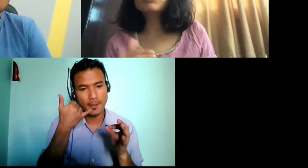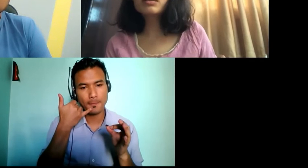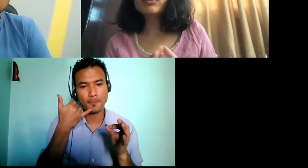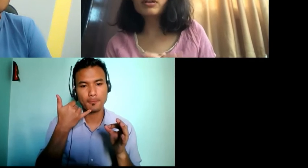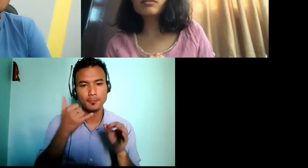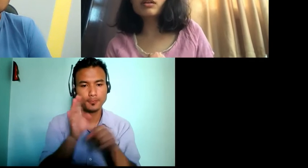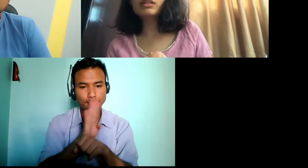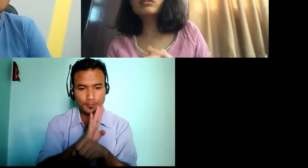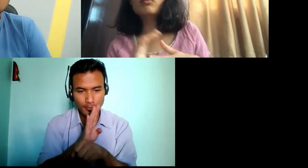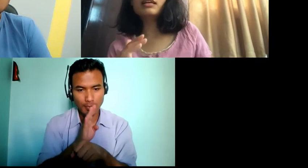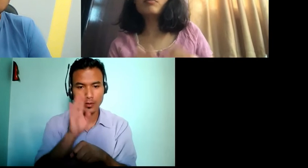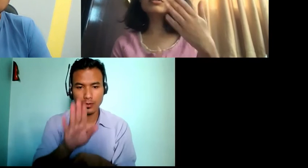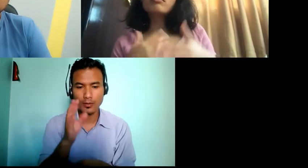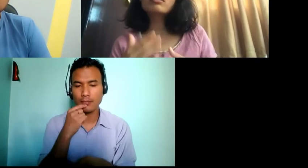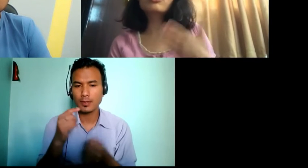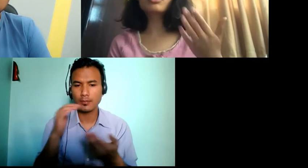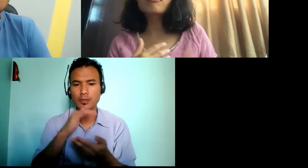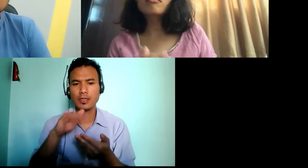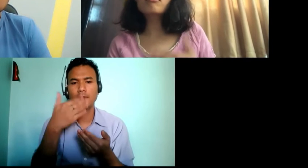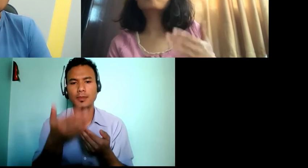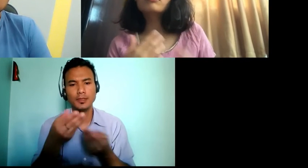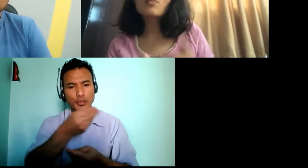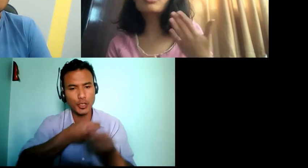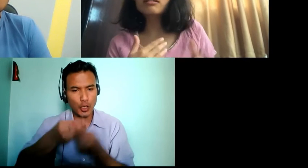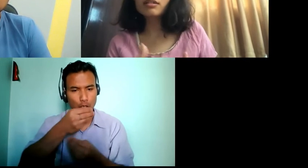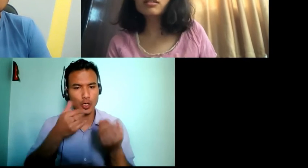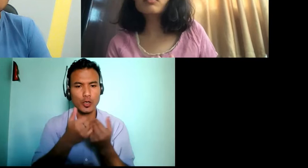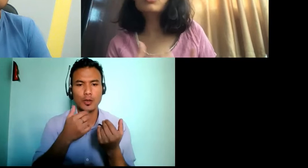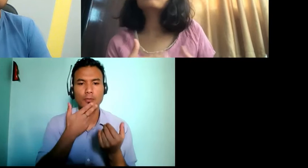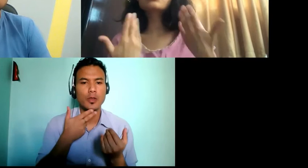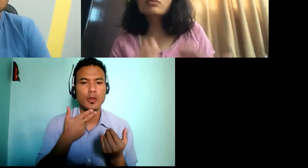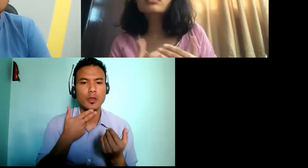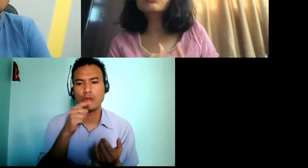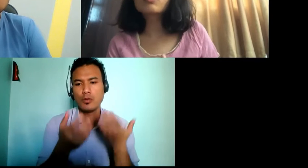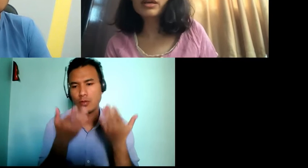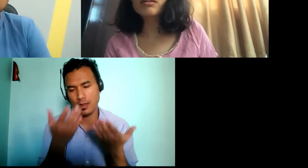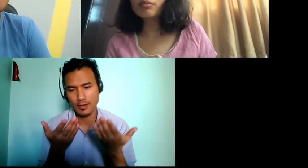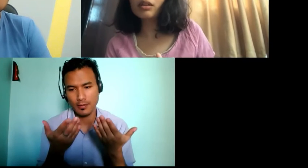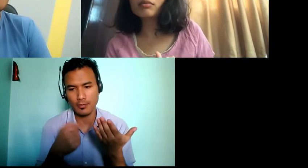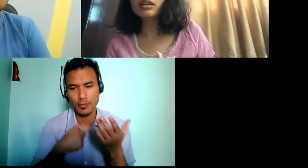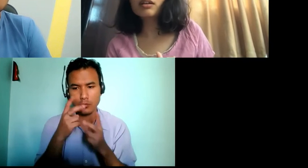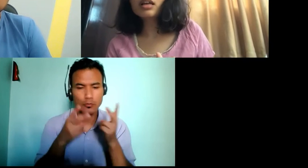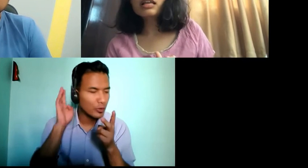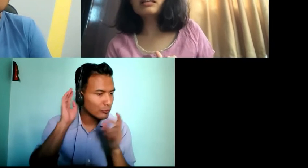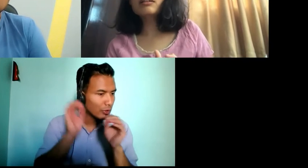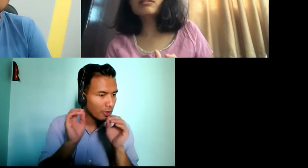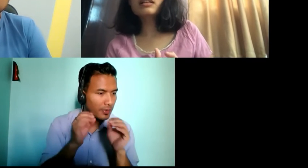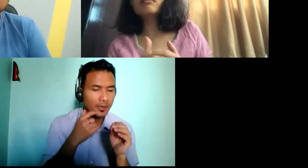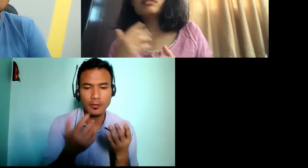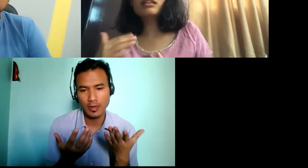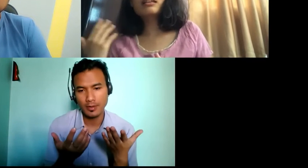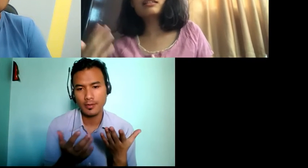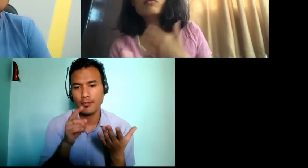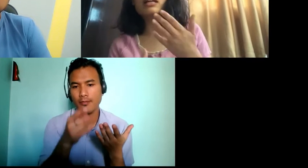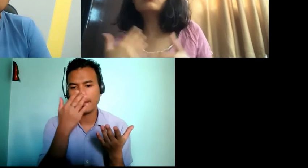एकदमै बिजी भइरहेको छ भने त्यो बच्चालाई पछि गएर सेयर गर्नु नमन लाग्न सक्छ नि त, मेरो कुरै सुनिदिनु भएन भन्ने हुन्छ होइन. त्यसले गर्दा के